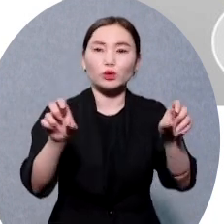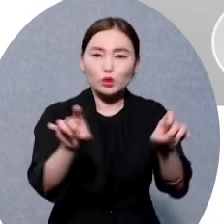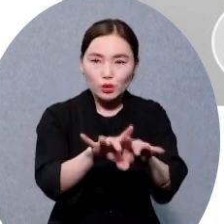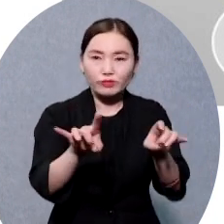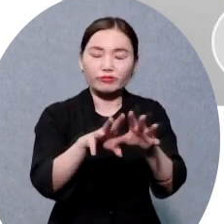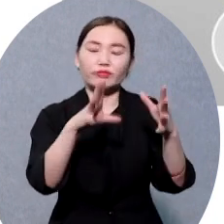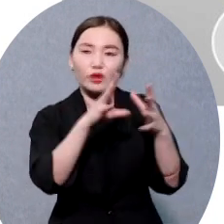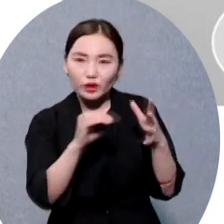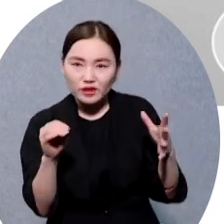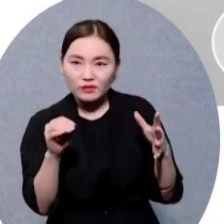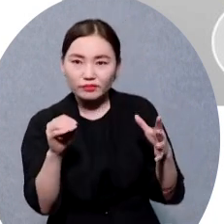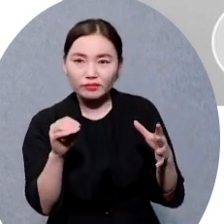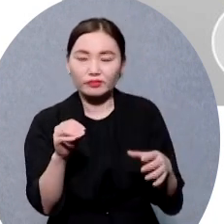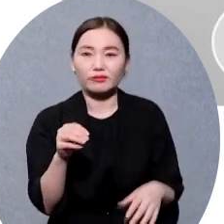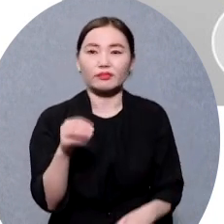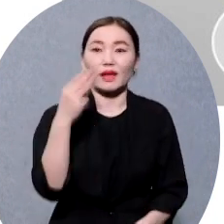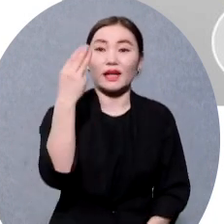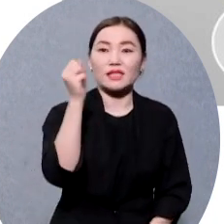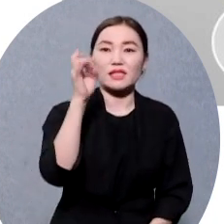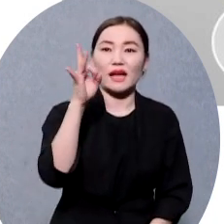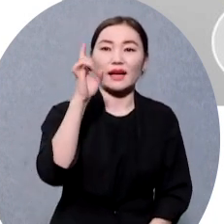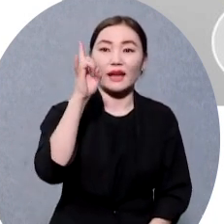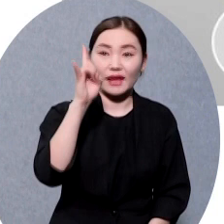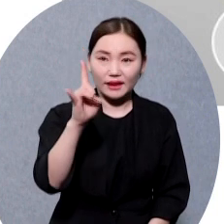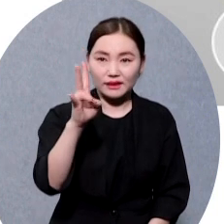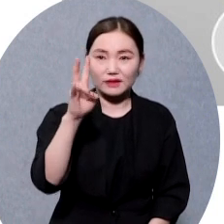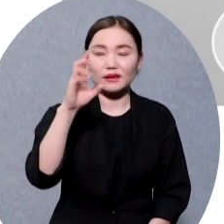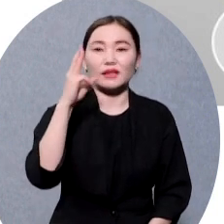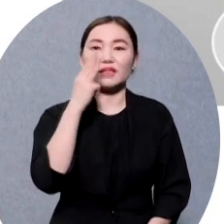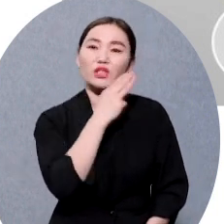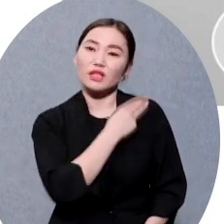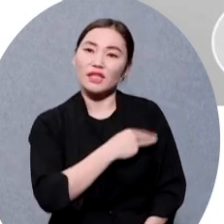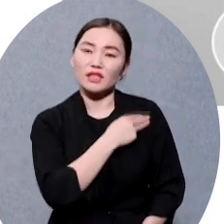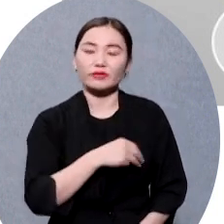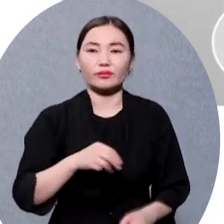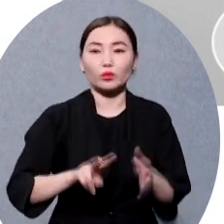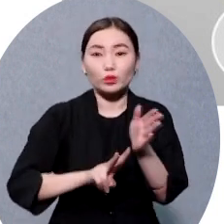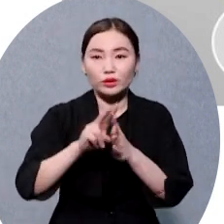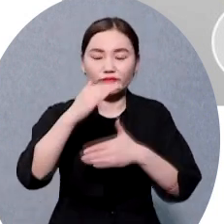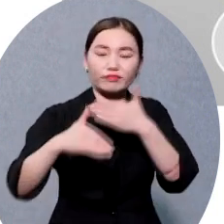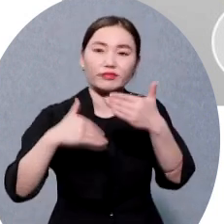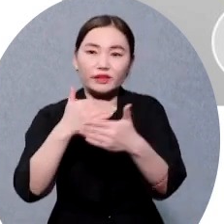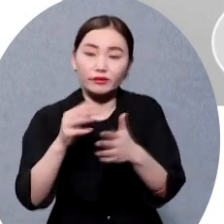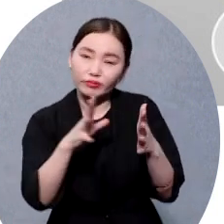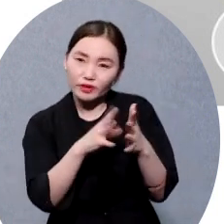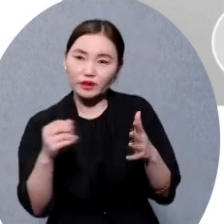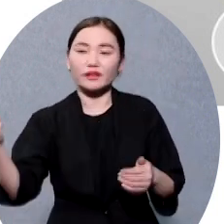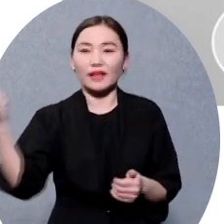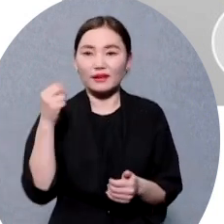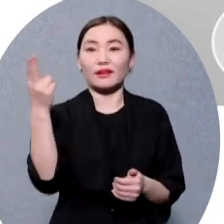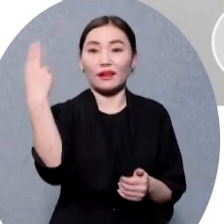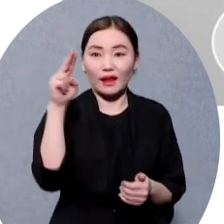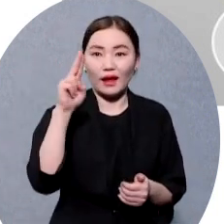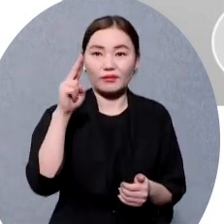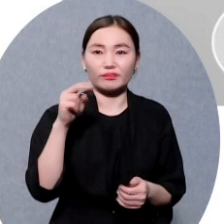байгаа. Шарын шашин дэлгэрэхэд Монголд одоо дотоод хүчин зүйлүүд бол эдгээр болж байна. За гээ үсгээр болохоор тэмдэглэсэн гадаад хүчин